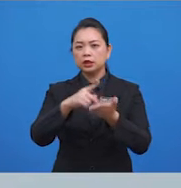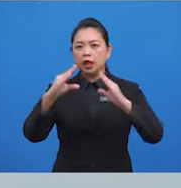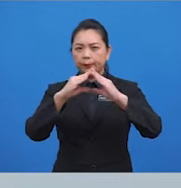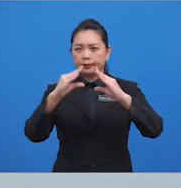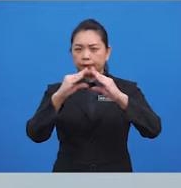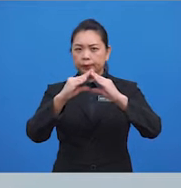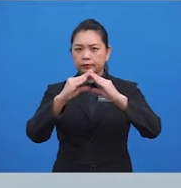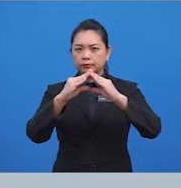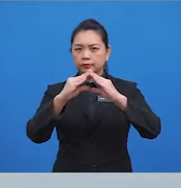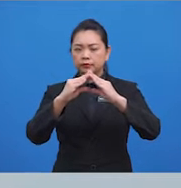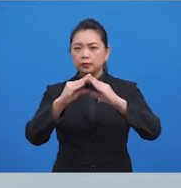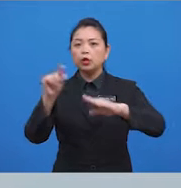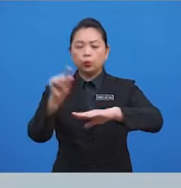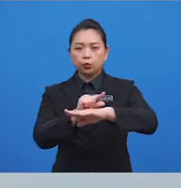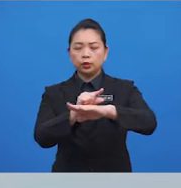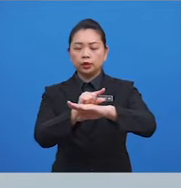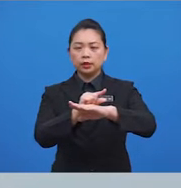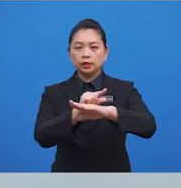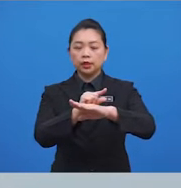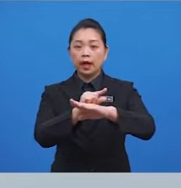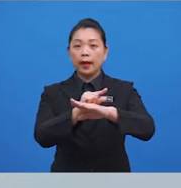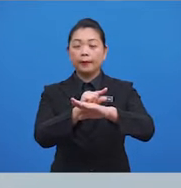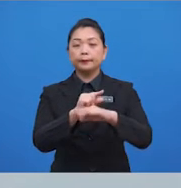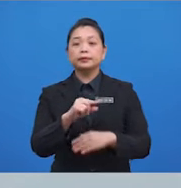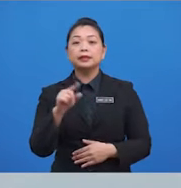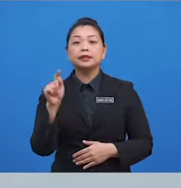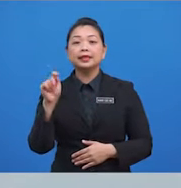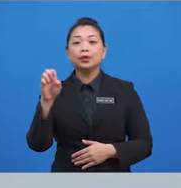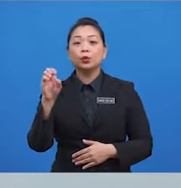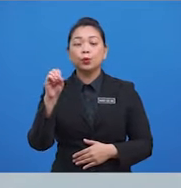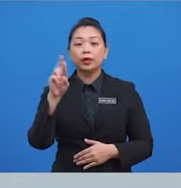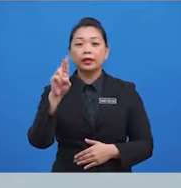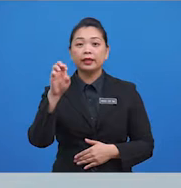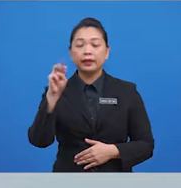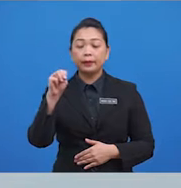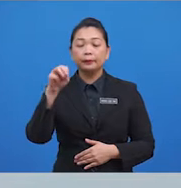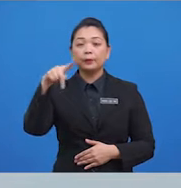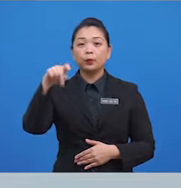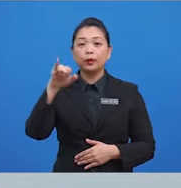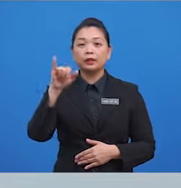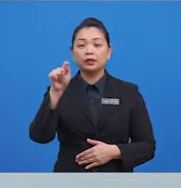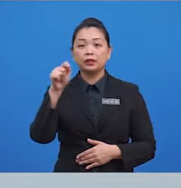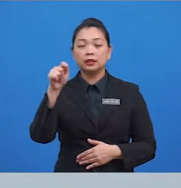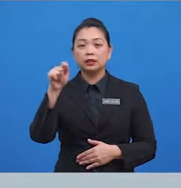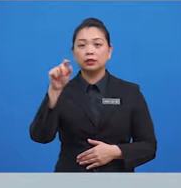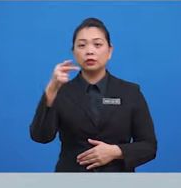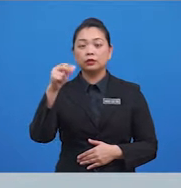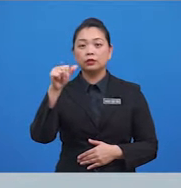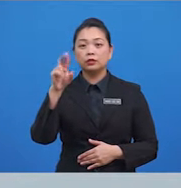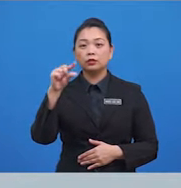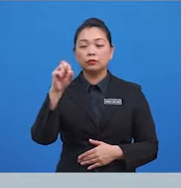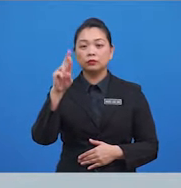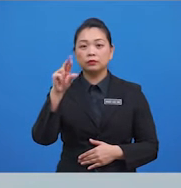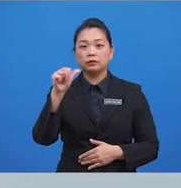piramid menggunakan teorem Pythagoras, iaitu S sama dengan punca kuasa 2